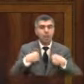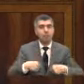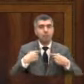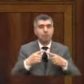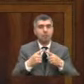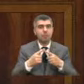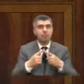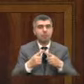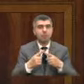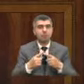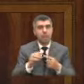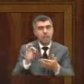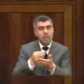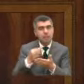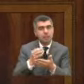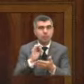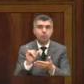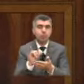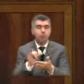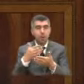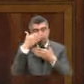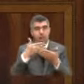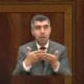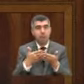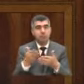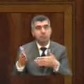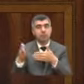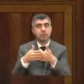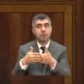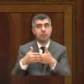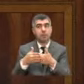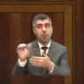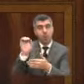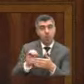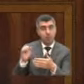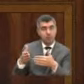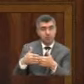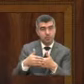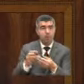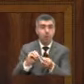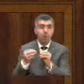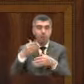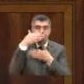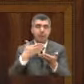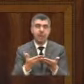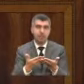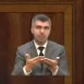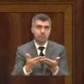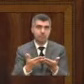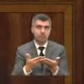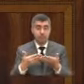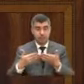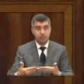هنا في المغرب، ما كنبيعها ليش. اذا ملي كيشد تما كيوقع ليا مشكل انا. هذا الاقتصاد اللي دابا